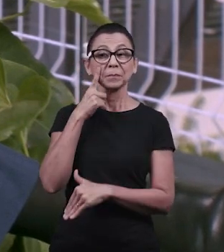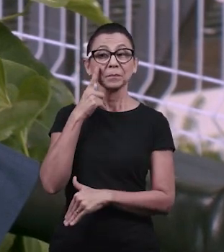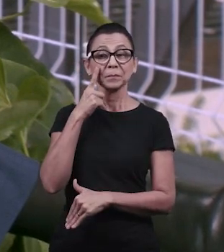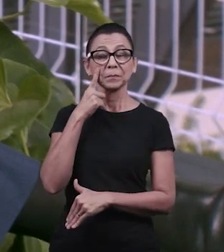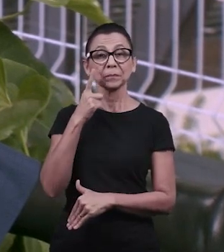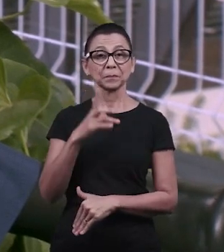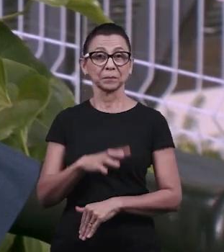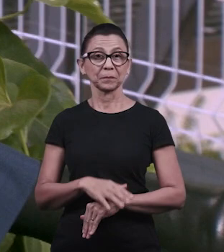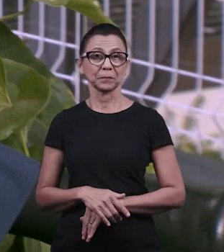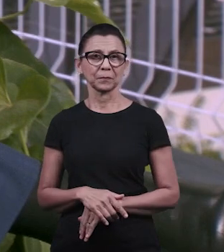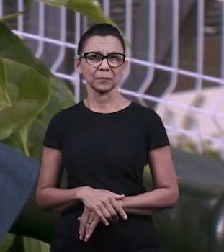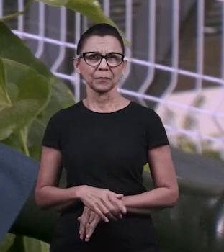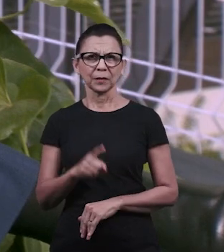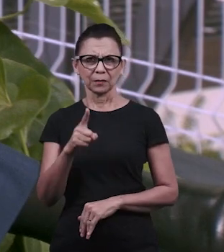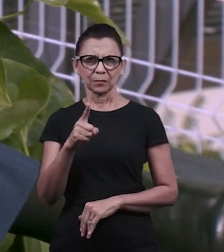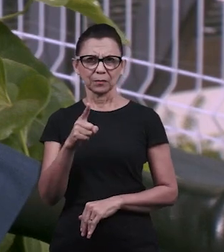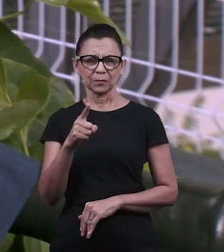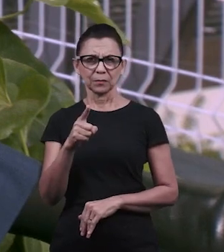язык.